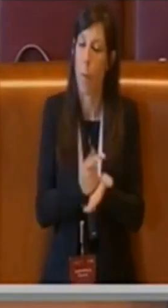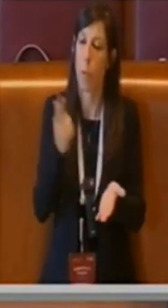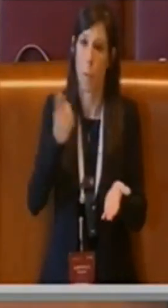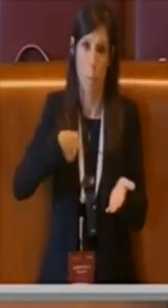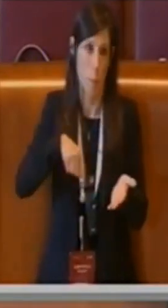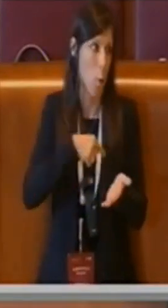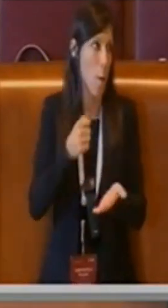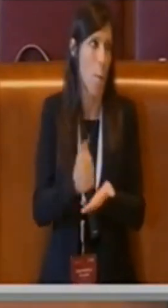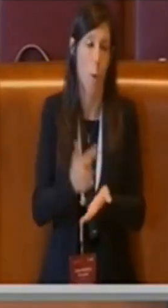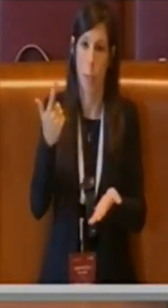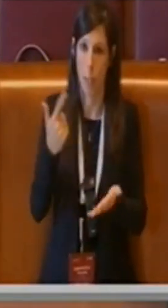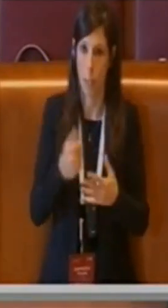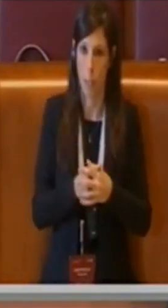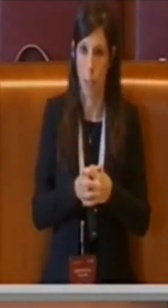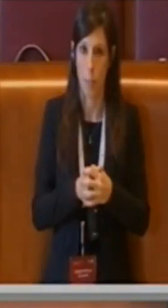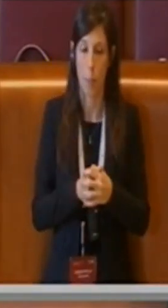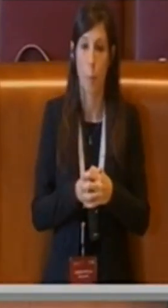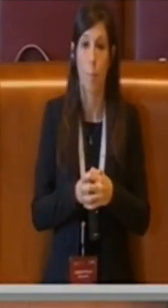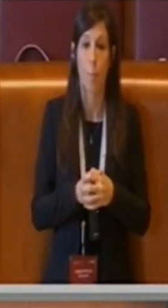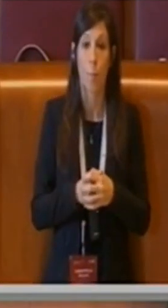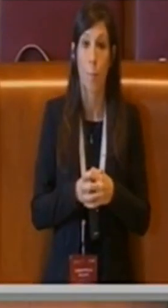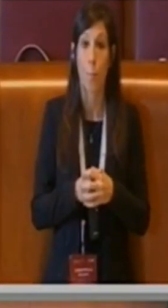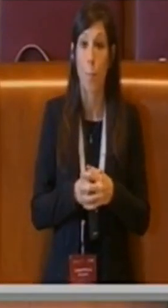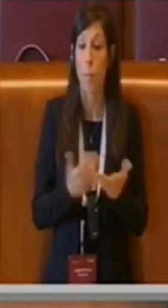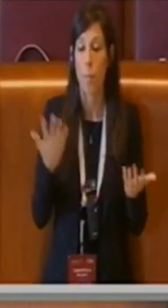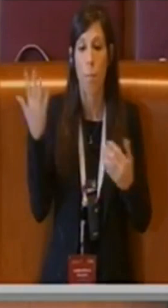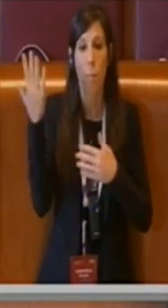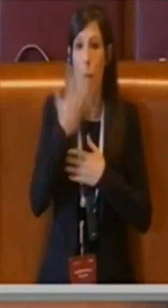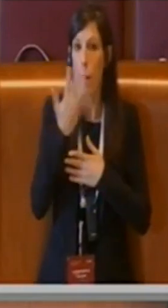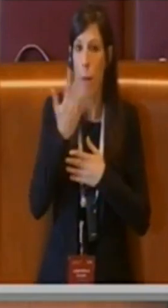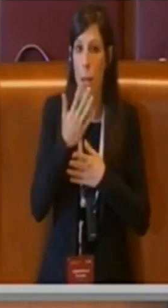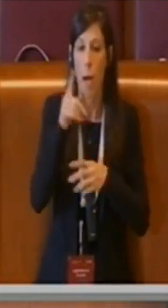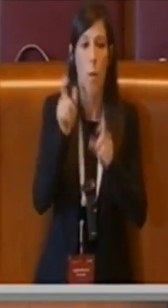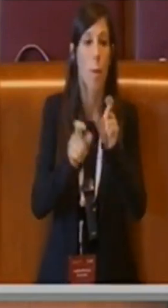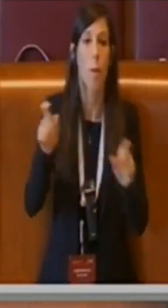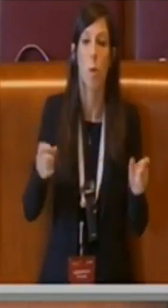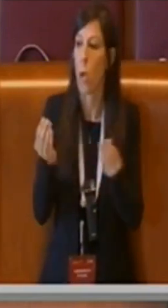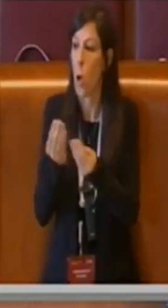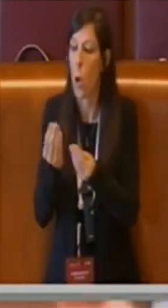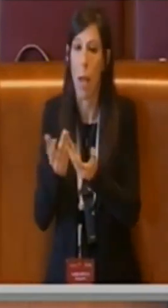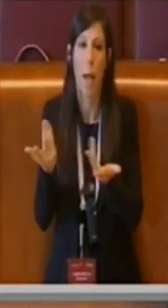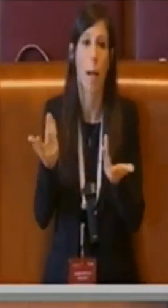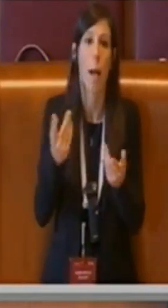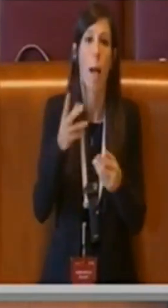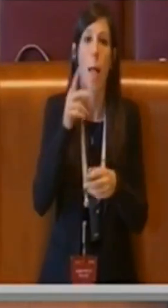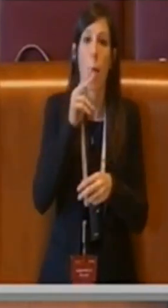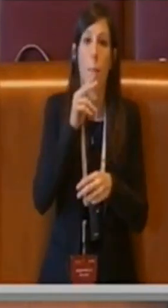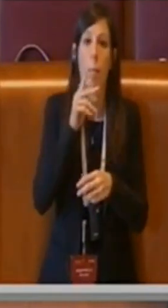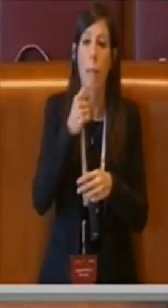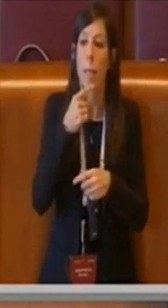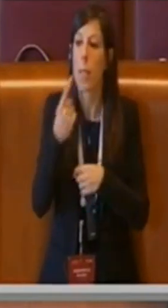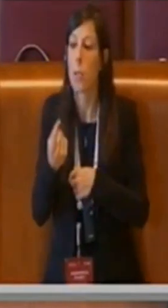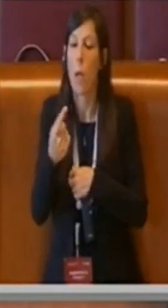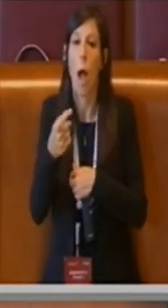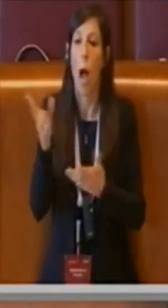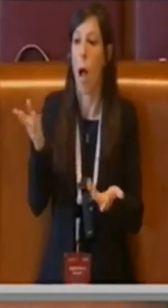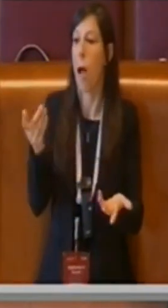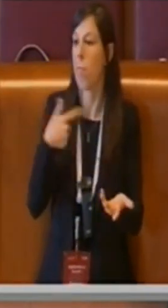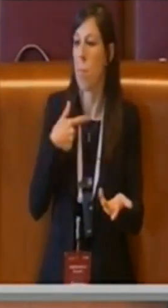è fondamentale, e è sbagliato chi collega le inefficienze del trasporto